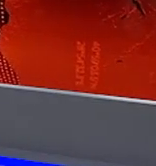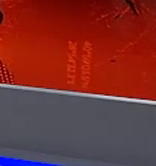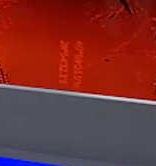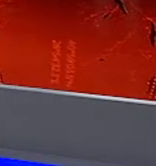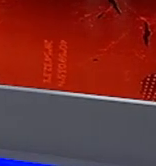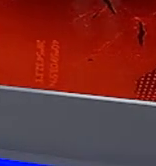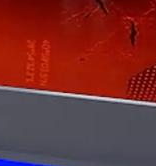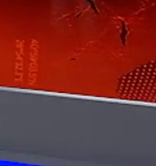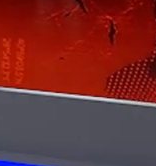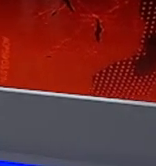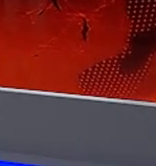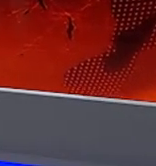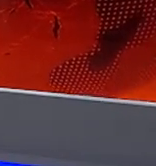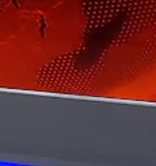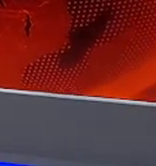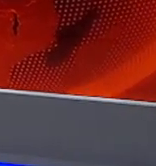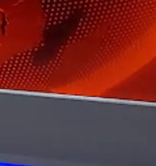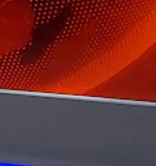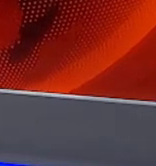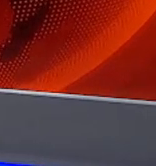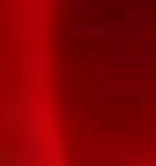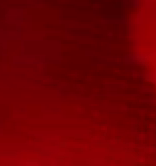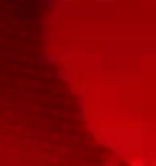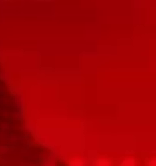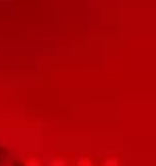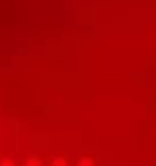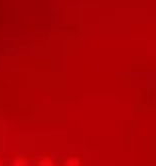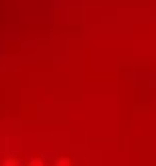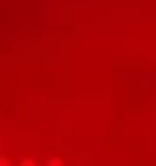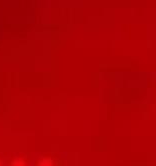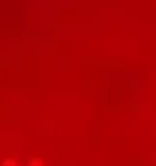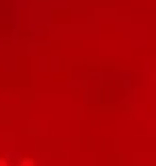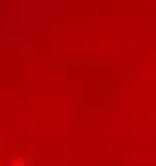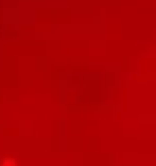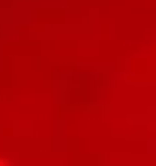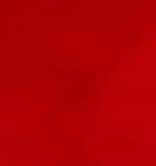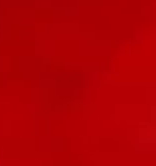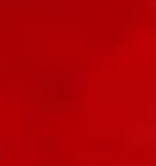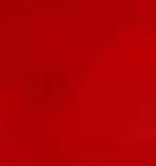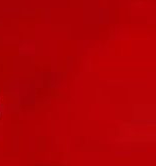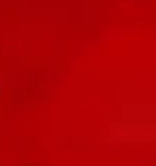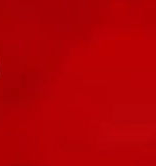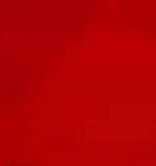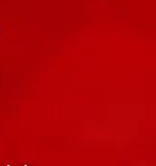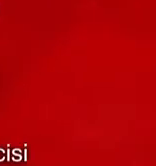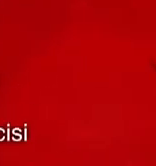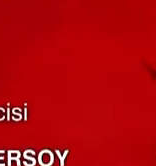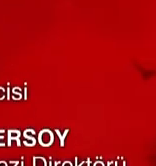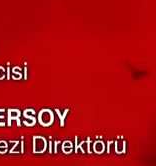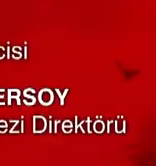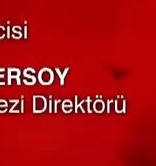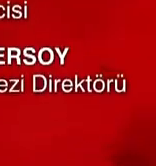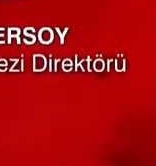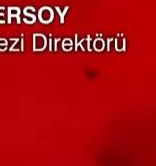Efendim, Fox hafta sonu ana haber bültenini burada noktalıyoruz. Fox'ta yayın yarışma programımız Maske Kimsin Sen'in yeni